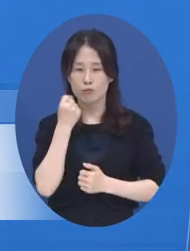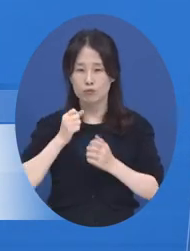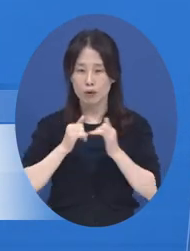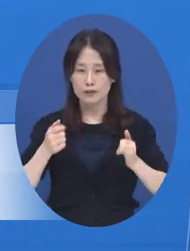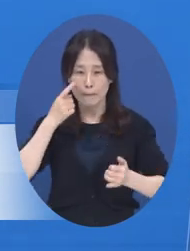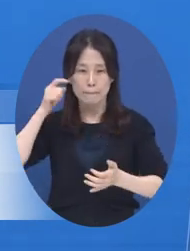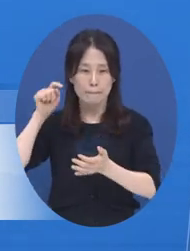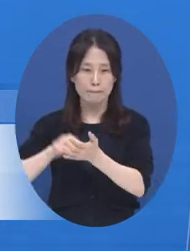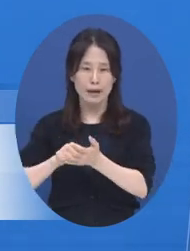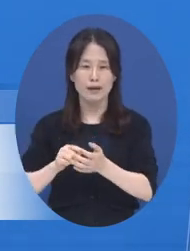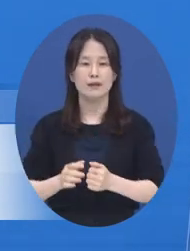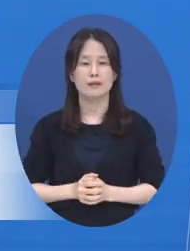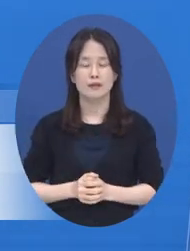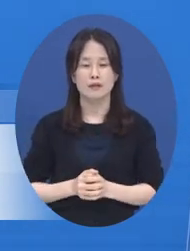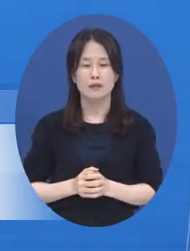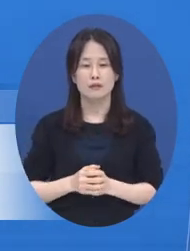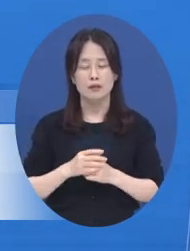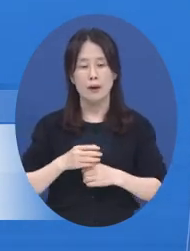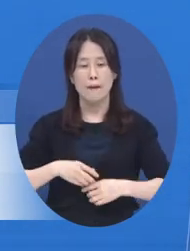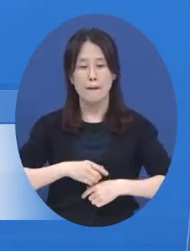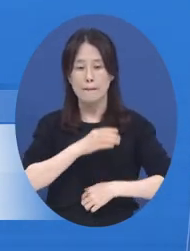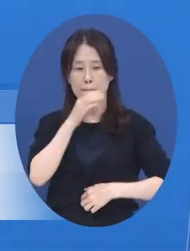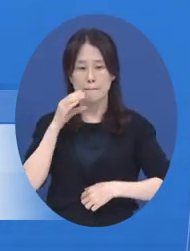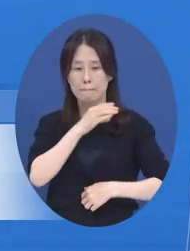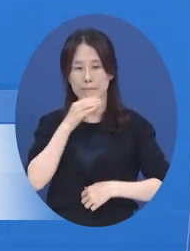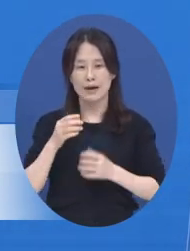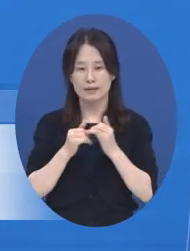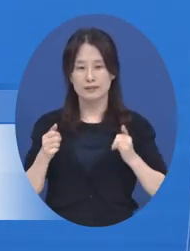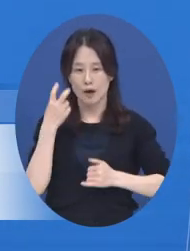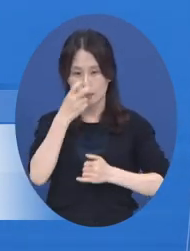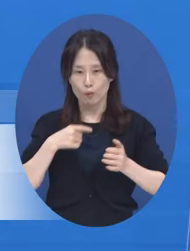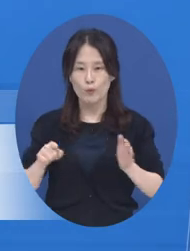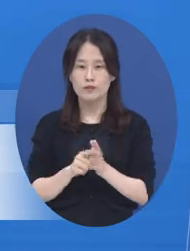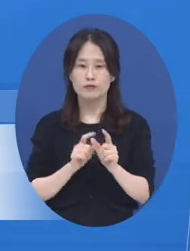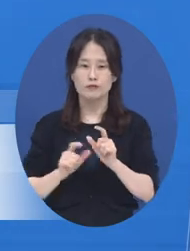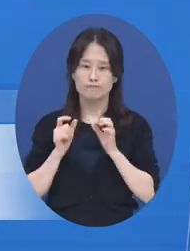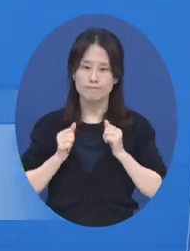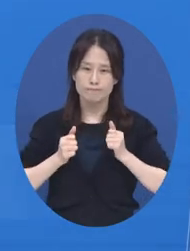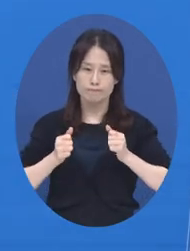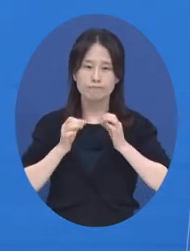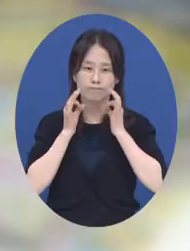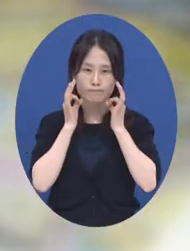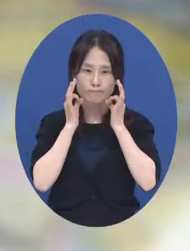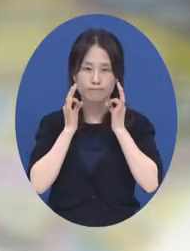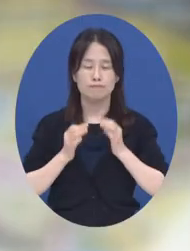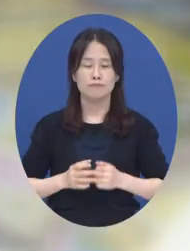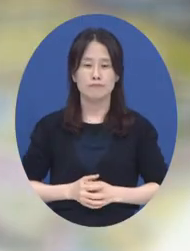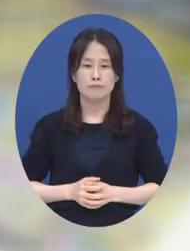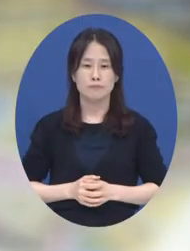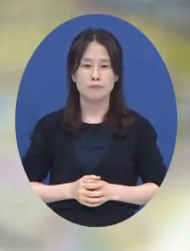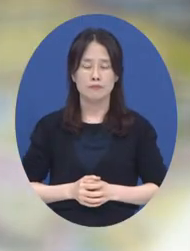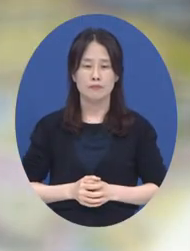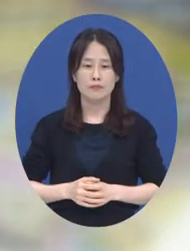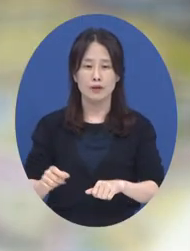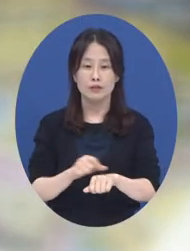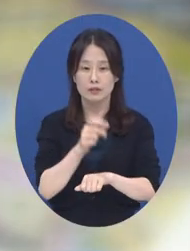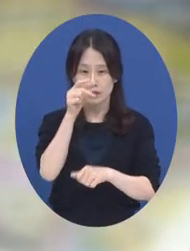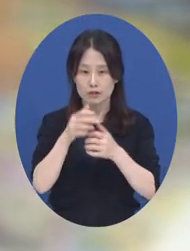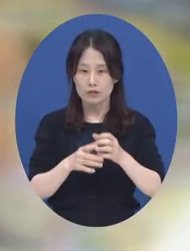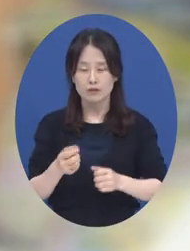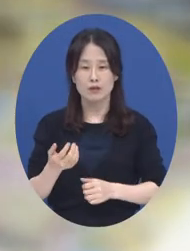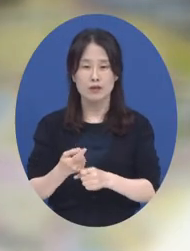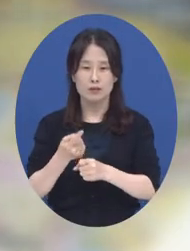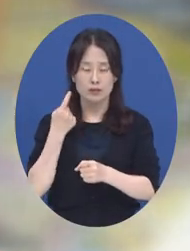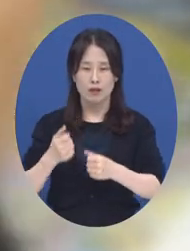범법자를 색출하여 실수요자가 보호될 수 있도록 더욱 열심히 뛰겠습니다. 도 특사경은 지난해 청약